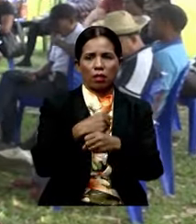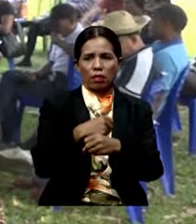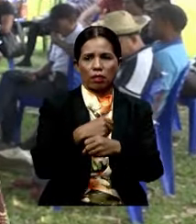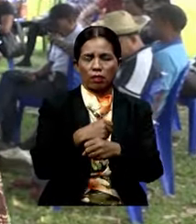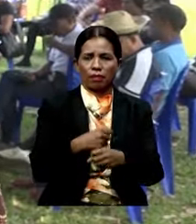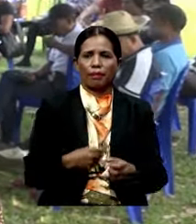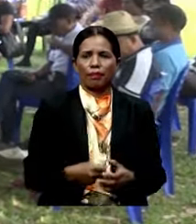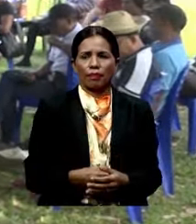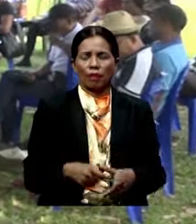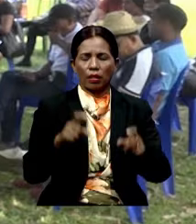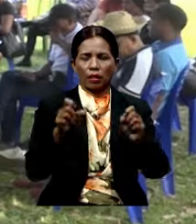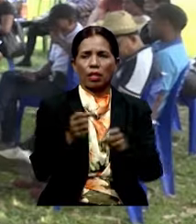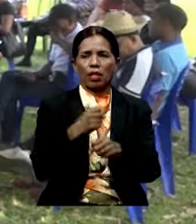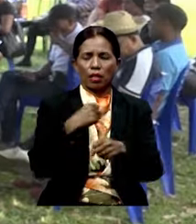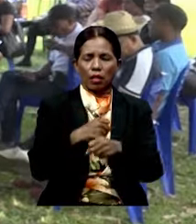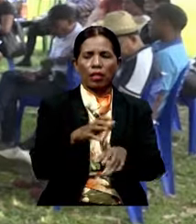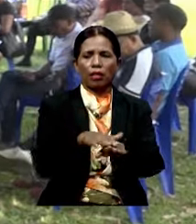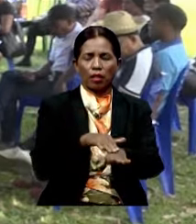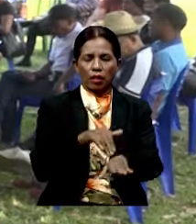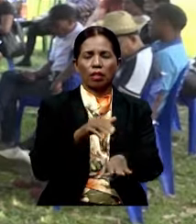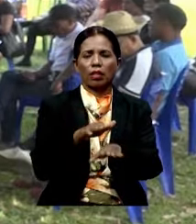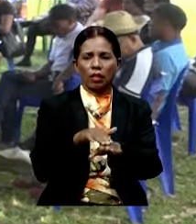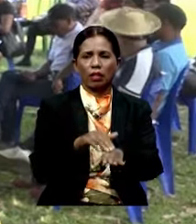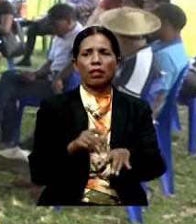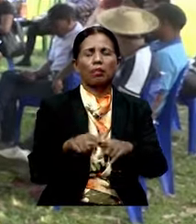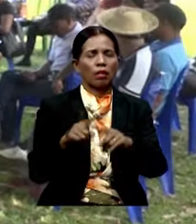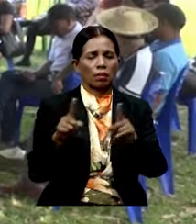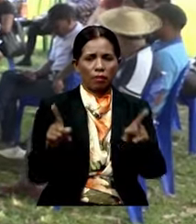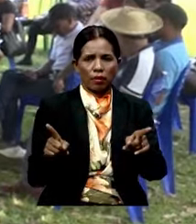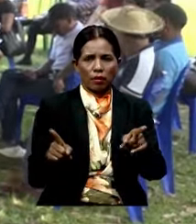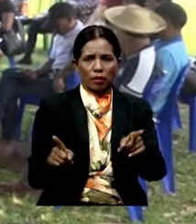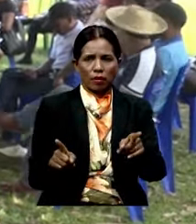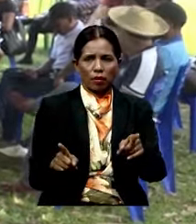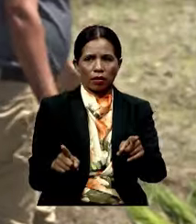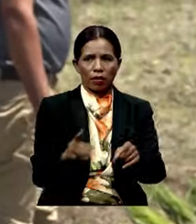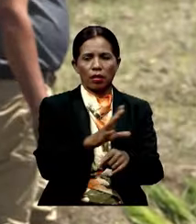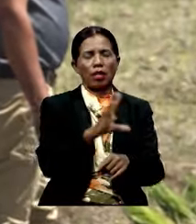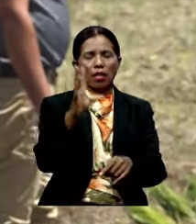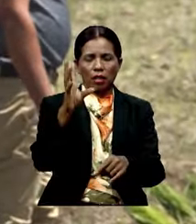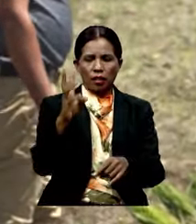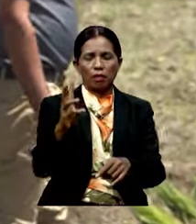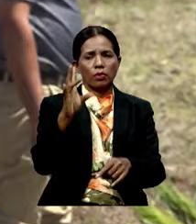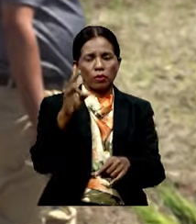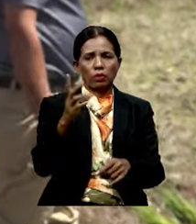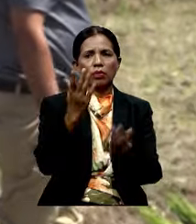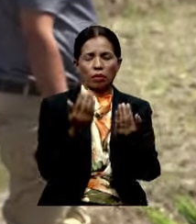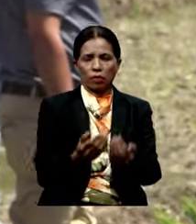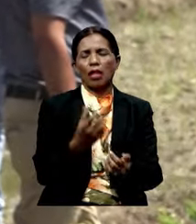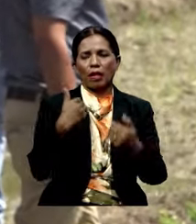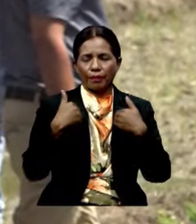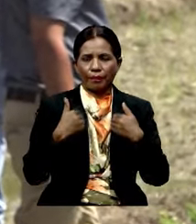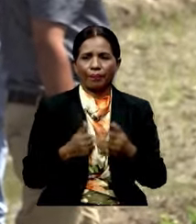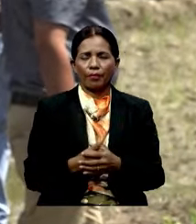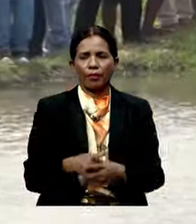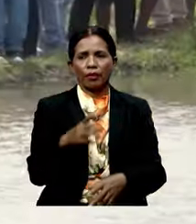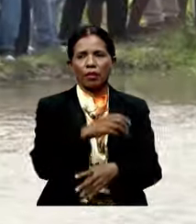atau tinggi normalize ne neik, mai be garanti, anam tuju ton ne ya. Tekniko agrikultura husi PT